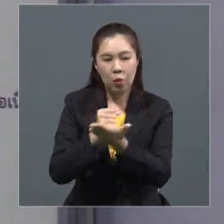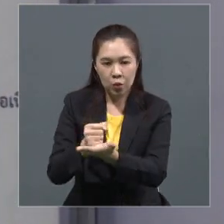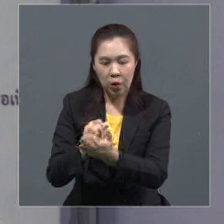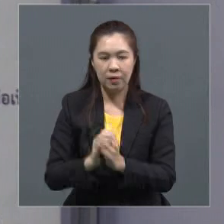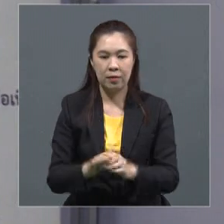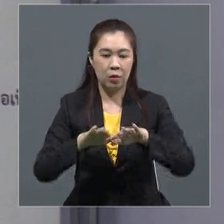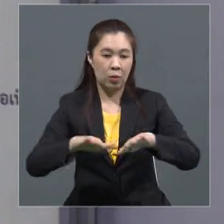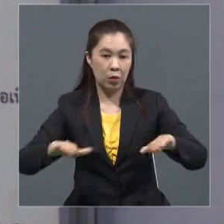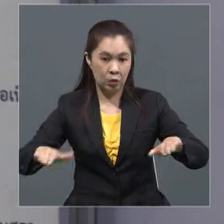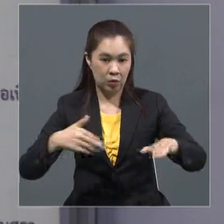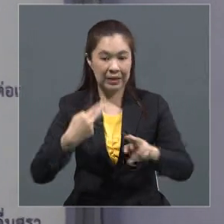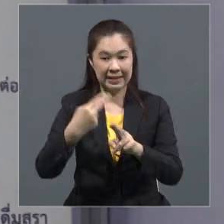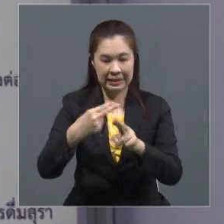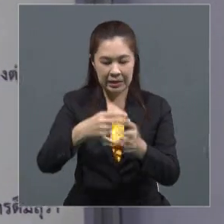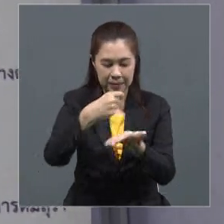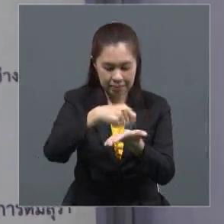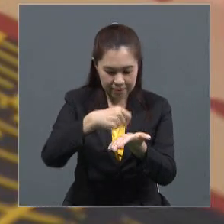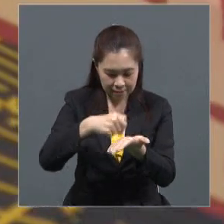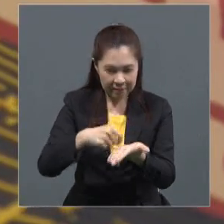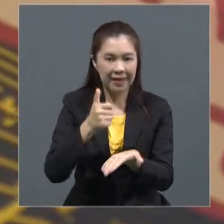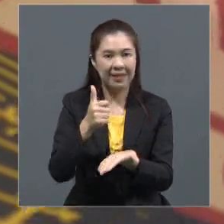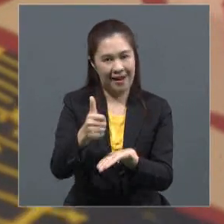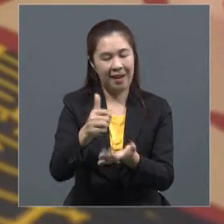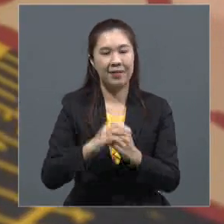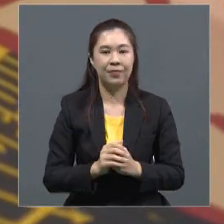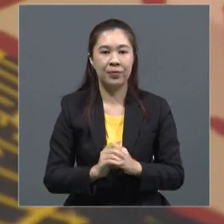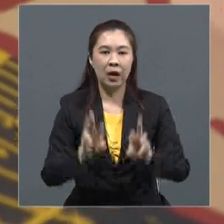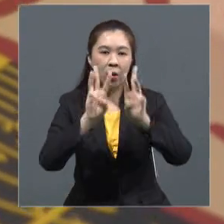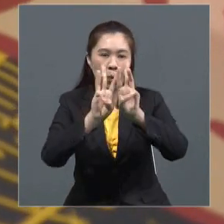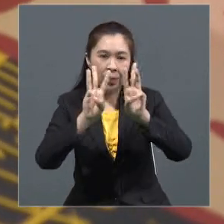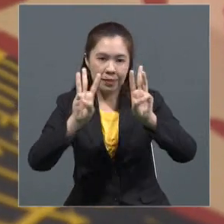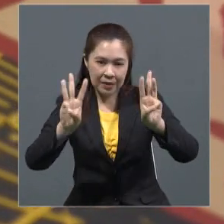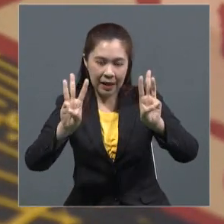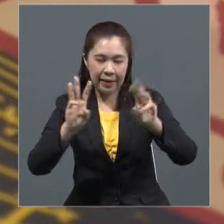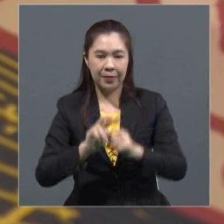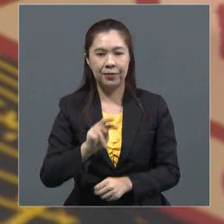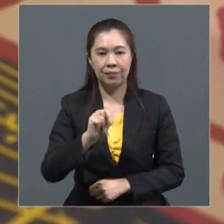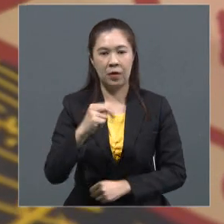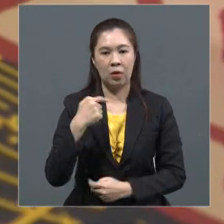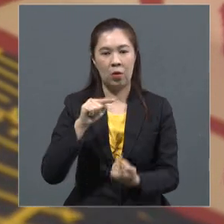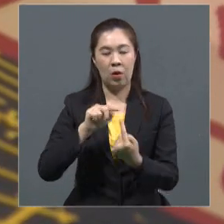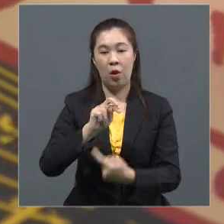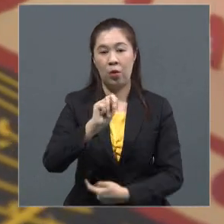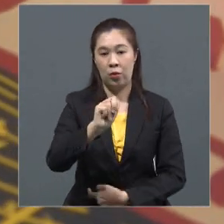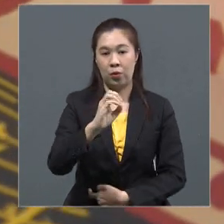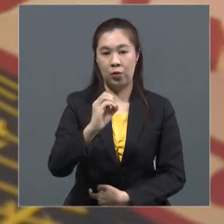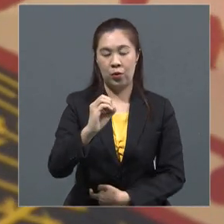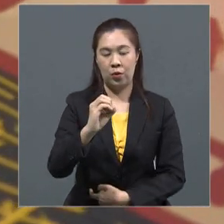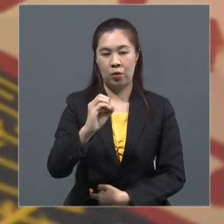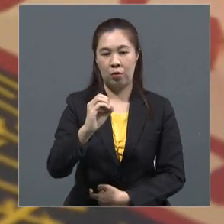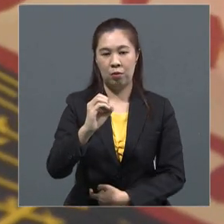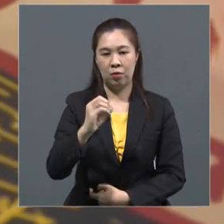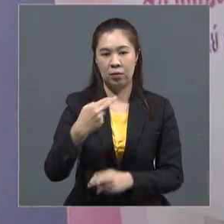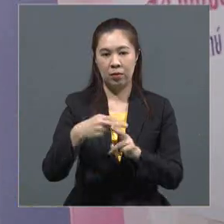ชนสามารถมาลงชื่อร่วมกิจกรรมได้นะครับผ่านทางเว็บไซต์ Noalcohol ddc